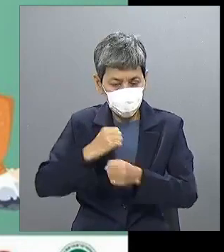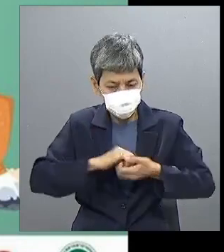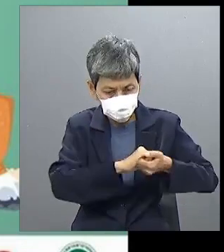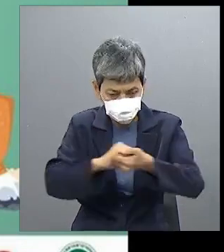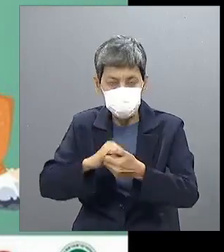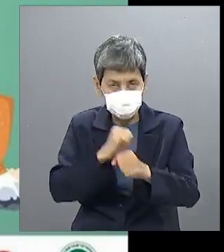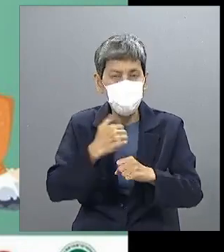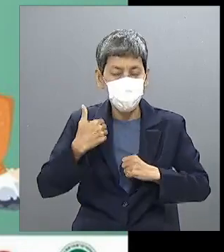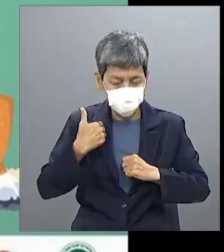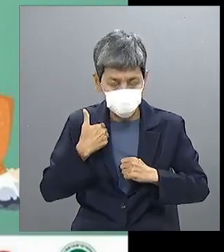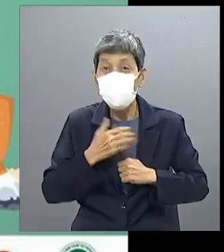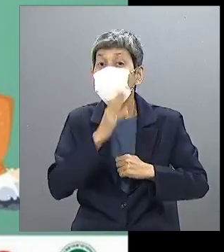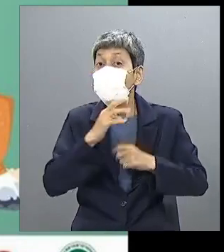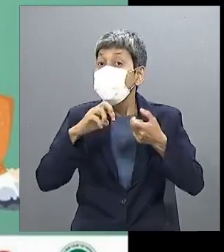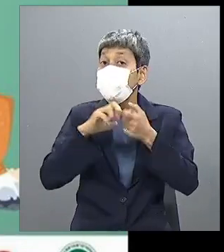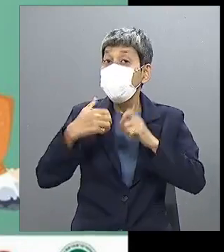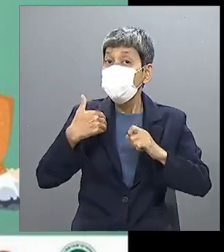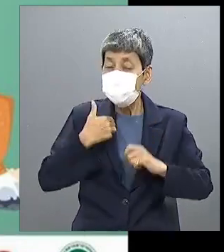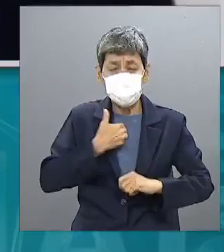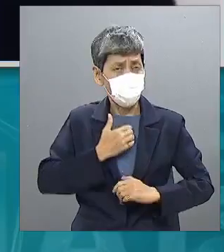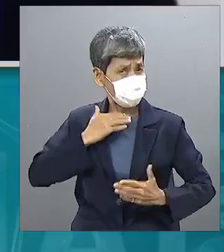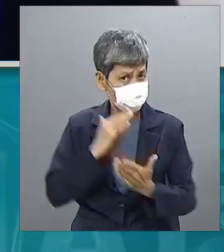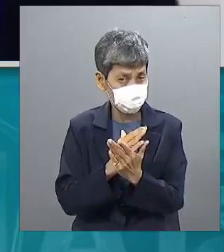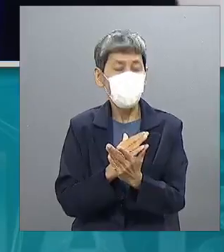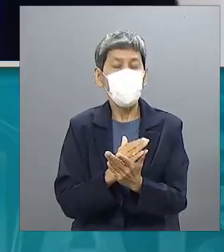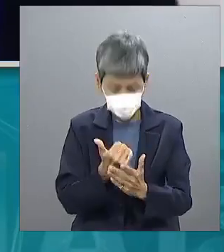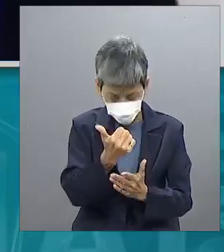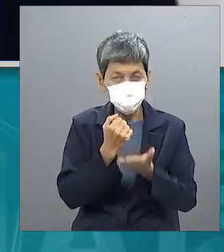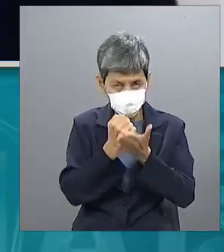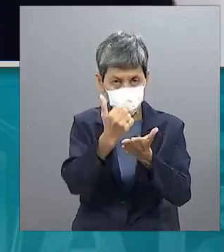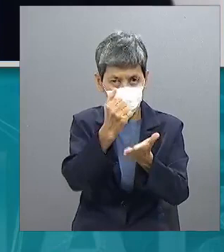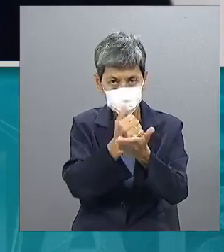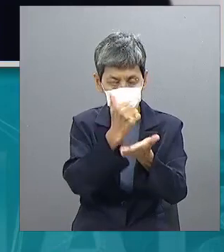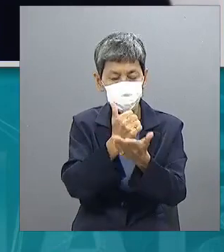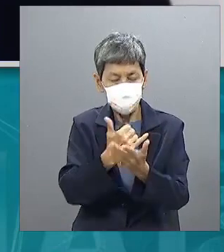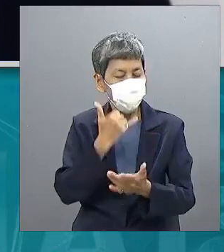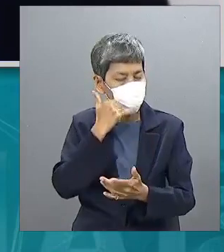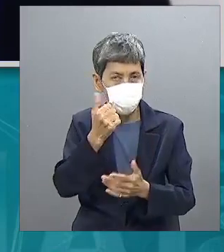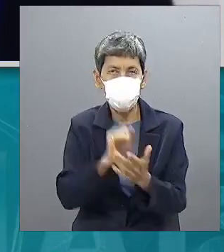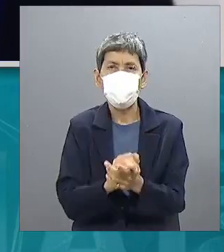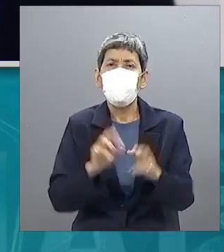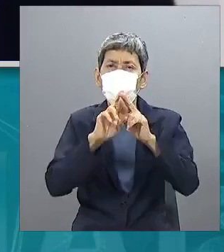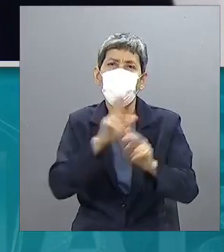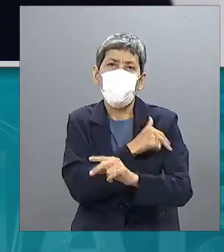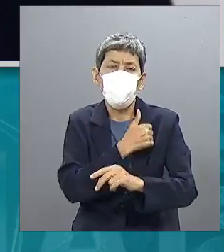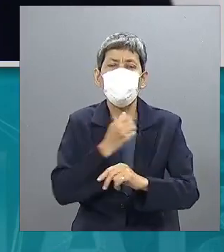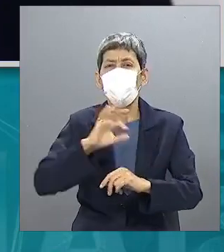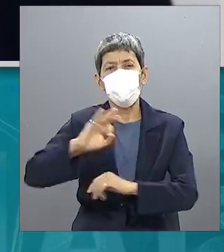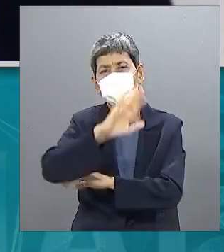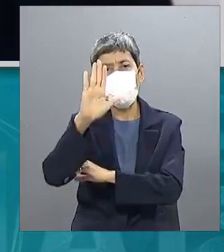ถ้าสมมติว่ามีปัญหาจริงแล้วอยากเลิกจริงๆก็เลยว่าจะส่งต่อให้ไปยังอย่างเช่นเดินง่ายคิดว่าใสเนี่ยครับว่าหน้าตาสัตว์